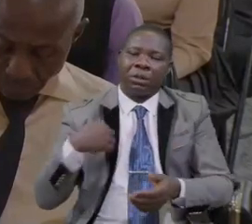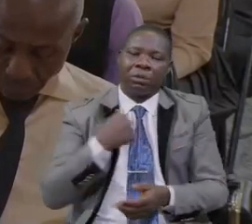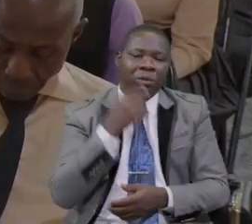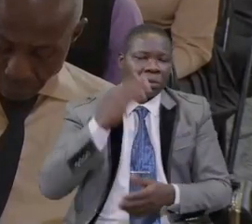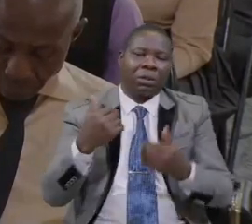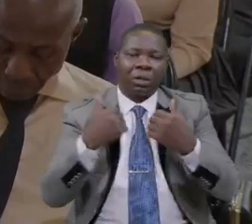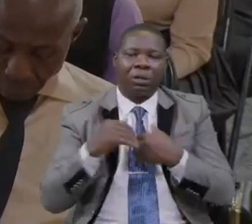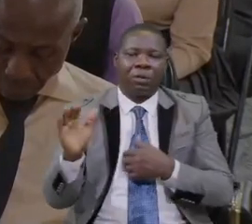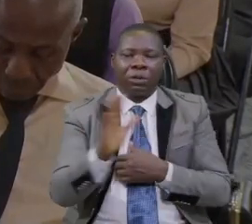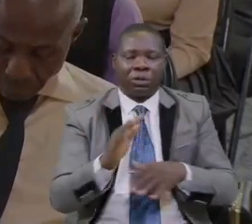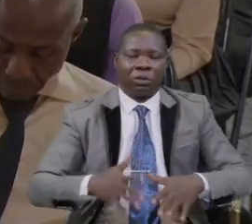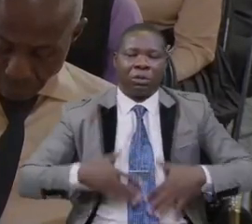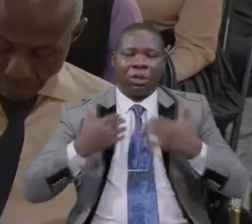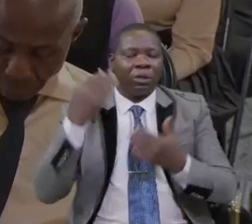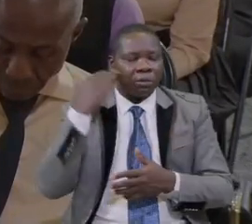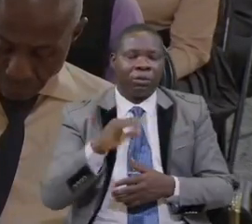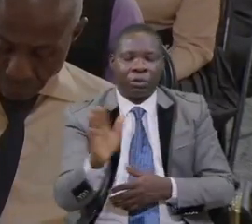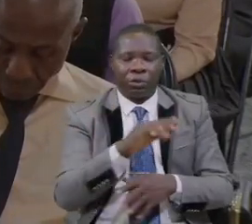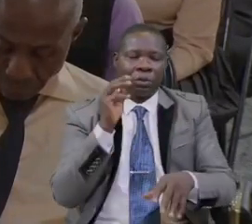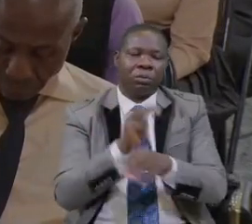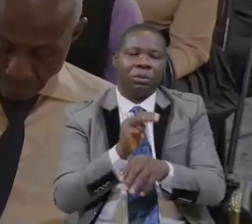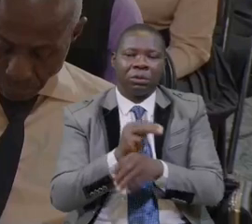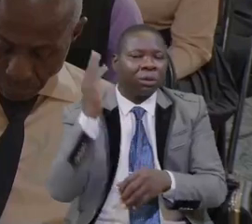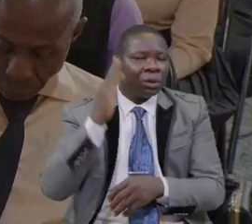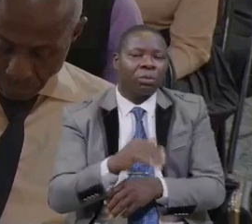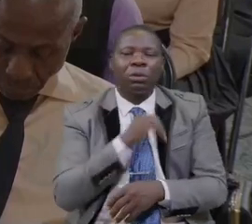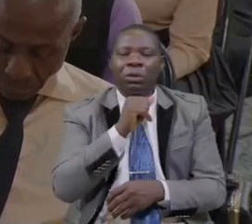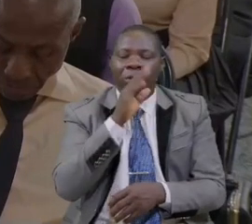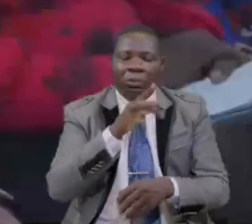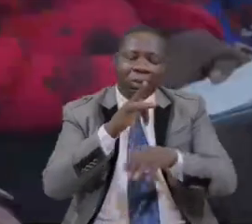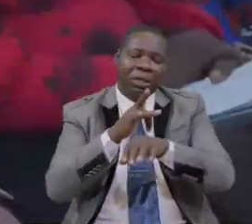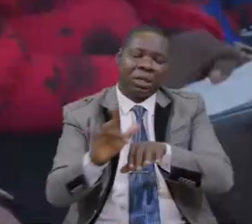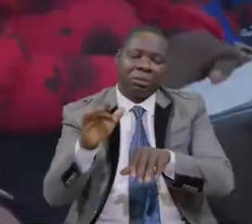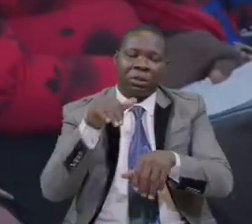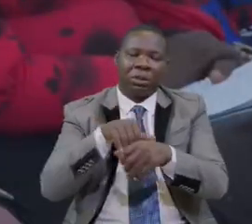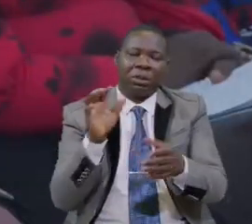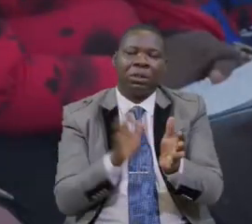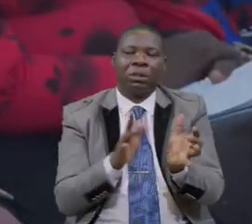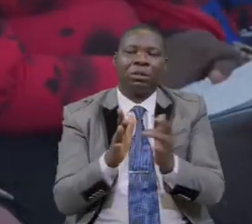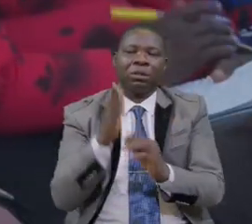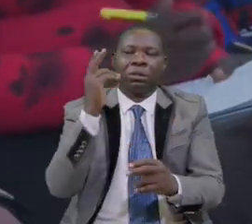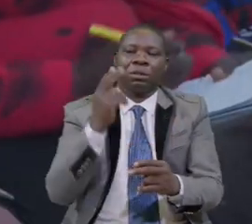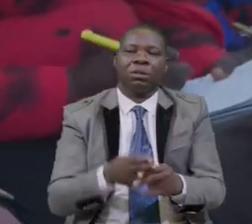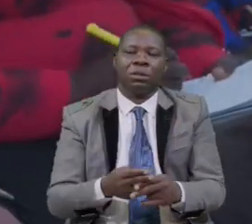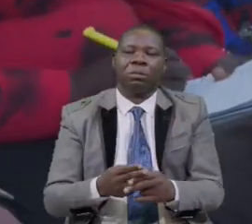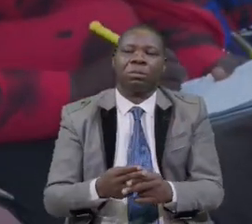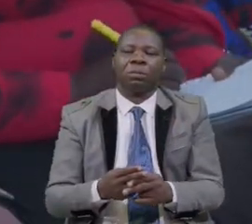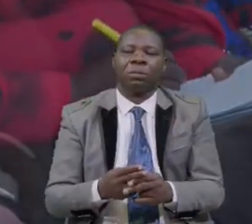vie, ton ministère ne sera pas vide au nom de Jésus.